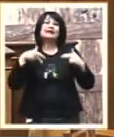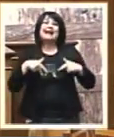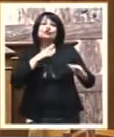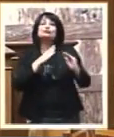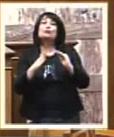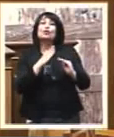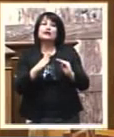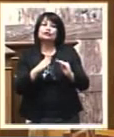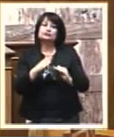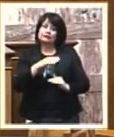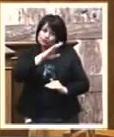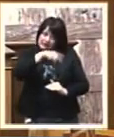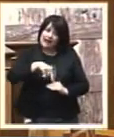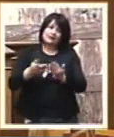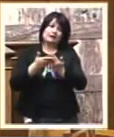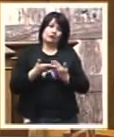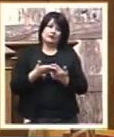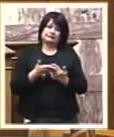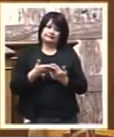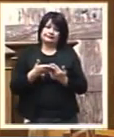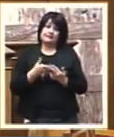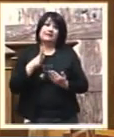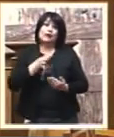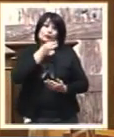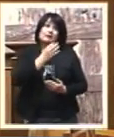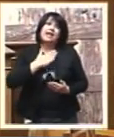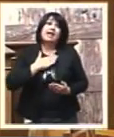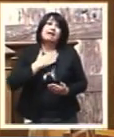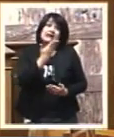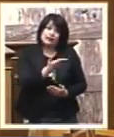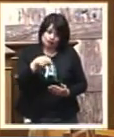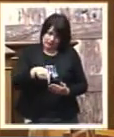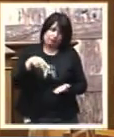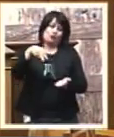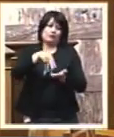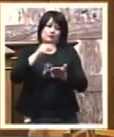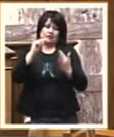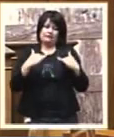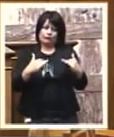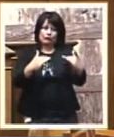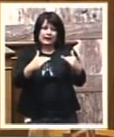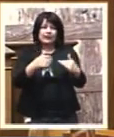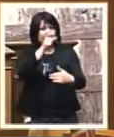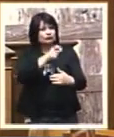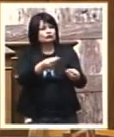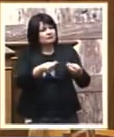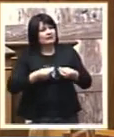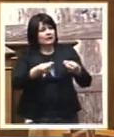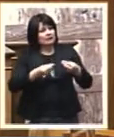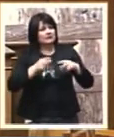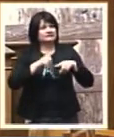που μάχεται ενάντια στη φτώχεια. Θέλω να τον ευχαριστήσω και από το βήμα της Βουλής για την προσφορά του για την